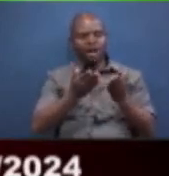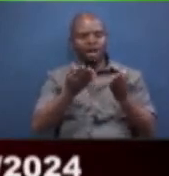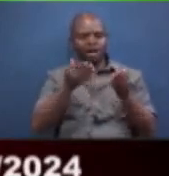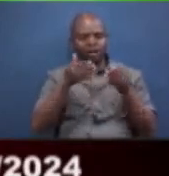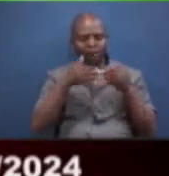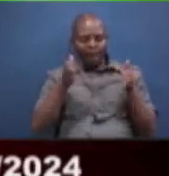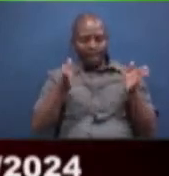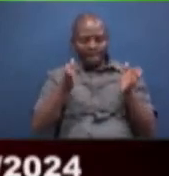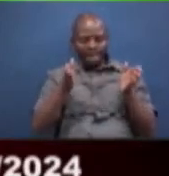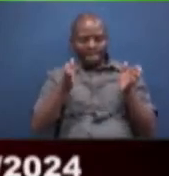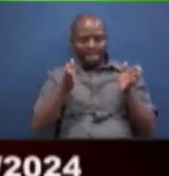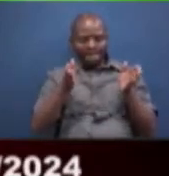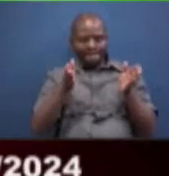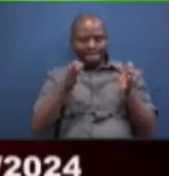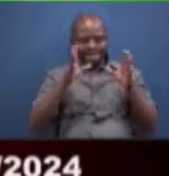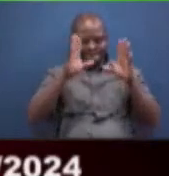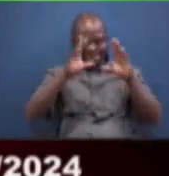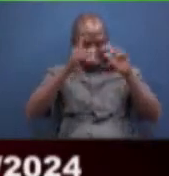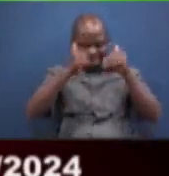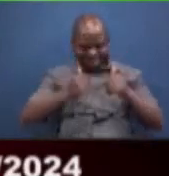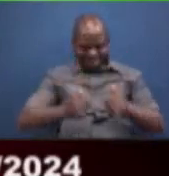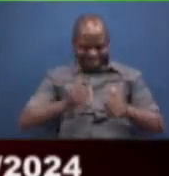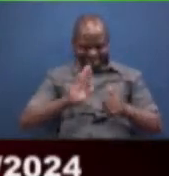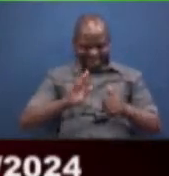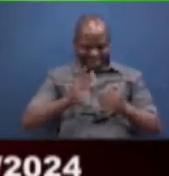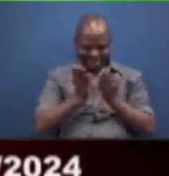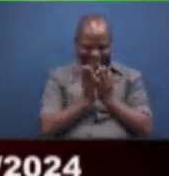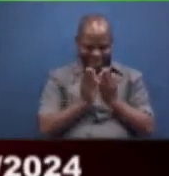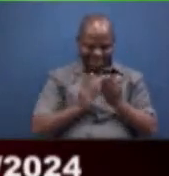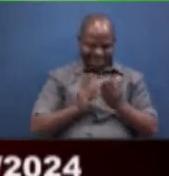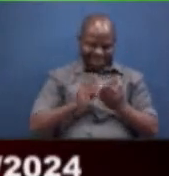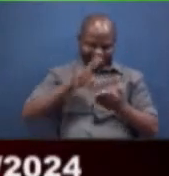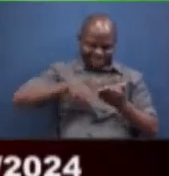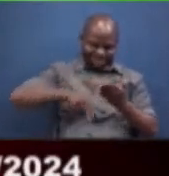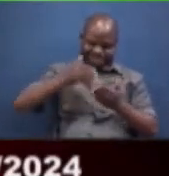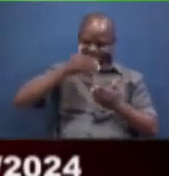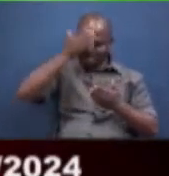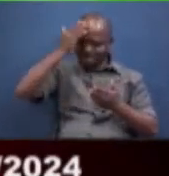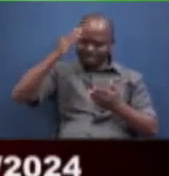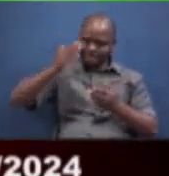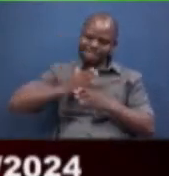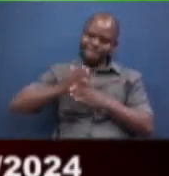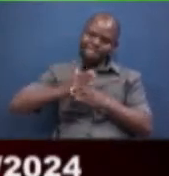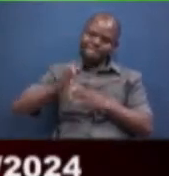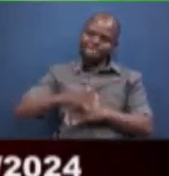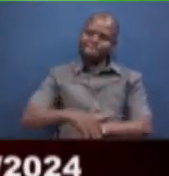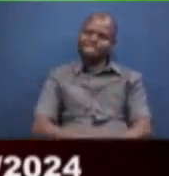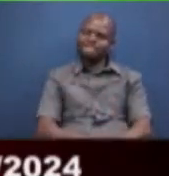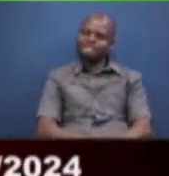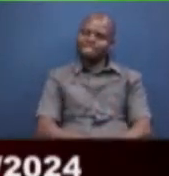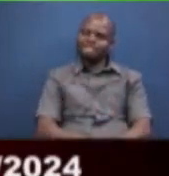kufungua akaunti yake ya kuomba udahili katika chuo husika.